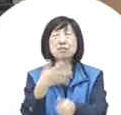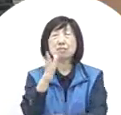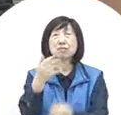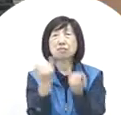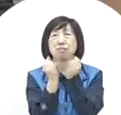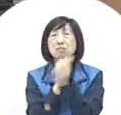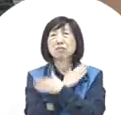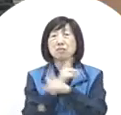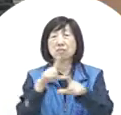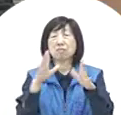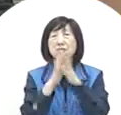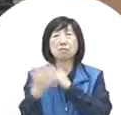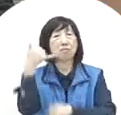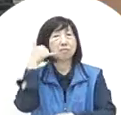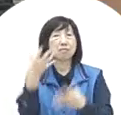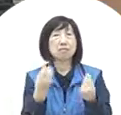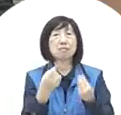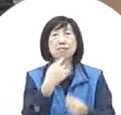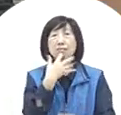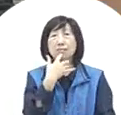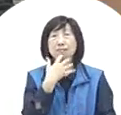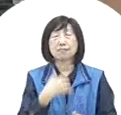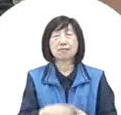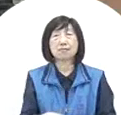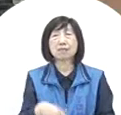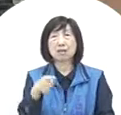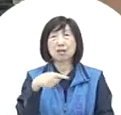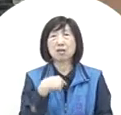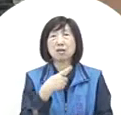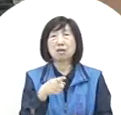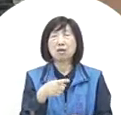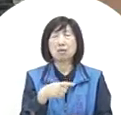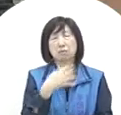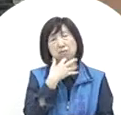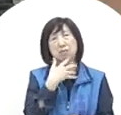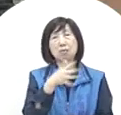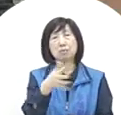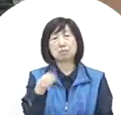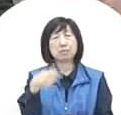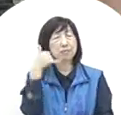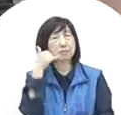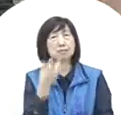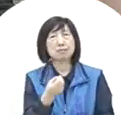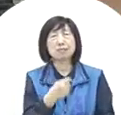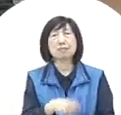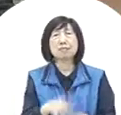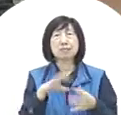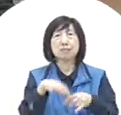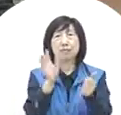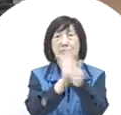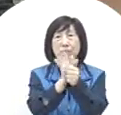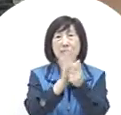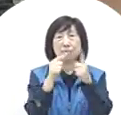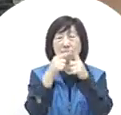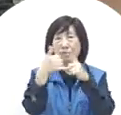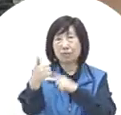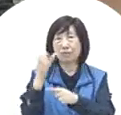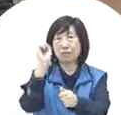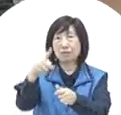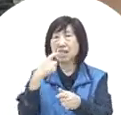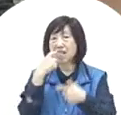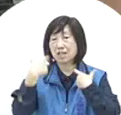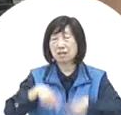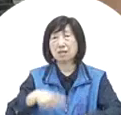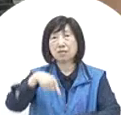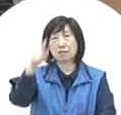队没接电话。我现在先不跟你计较妇幼大队怎么可以不接电话了哦。服务人员跟律师讲说，那你到派出所